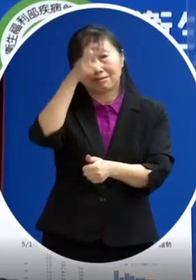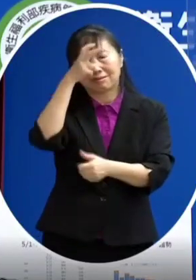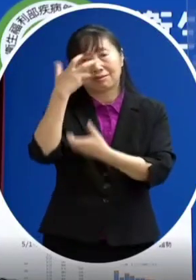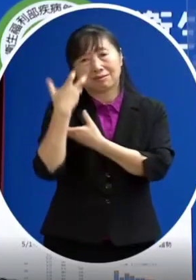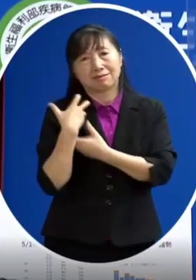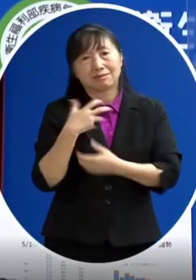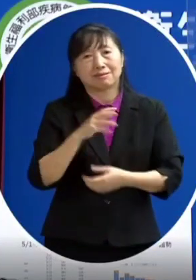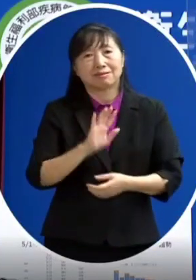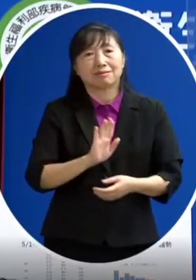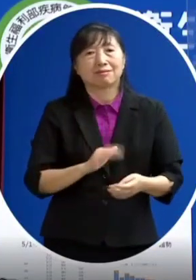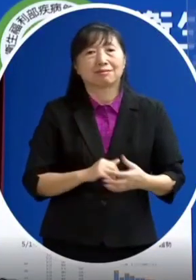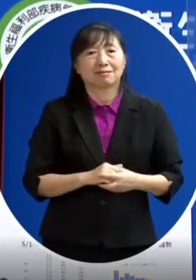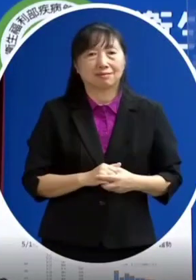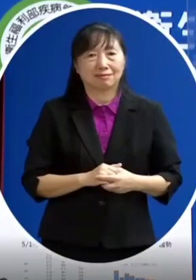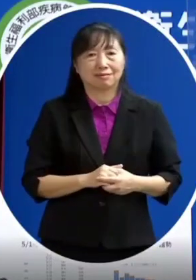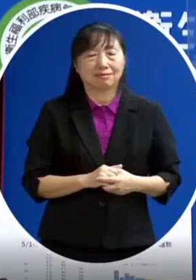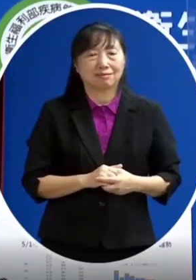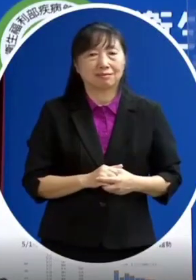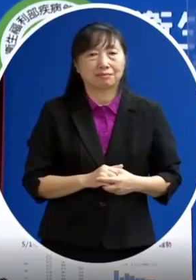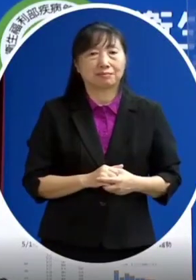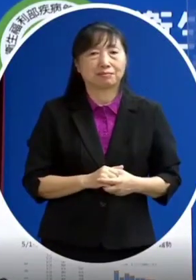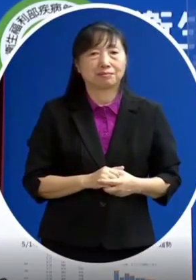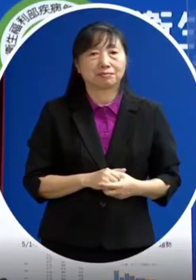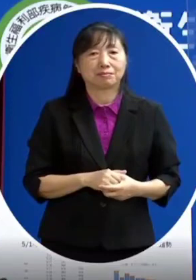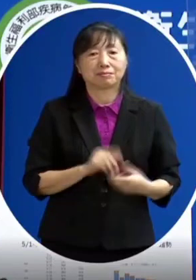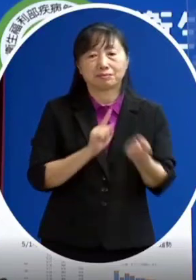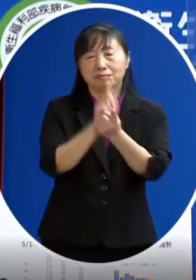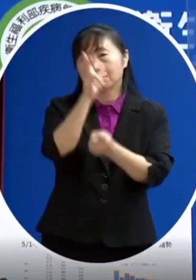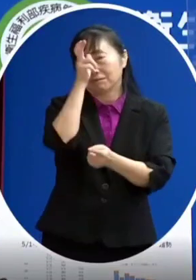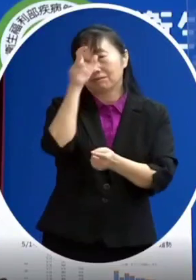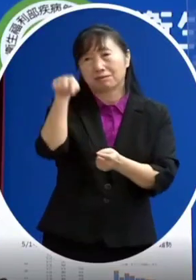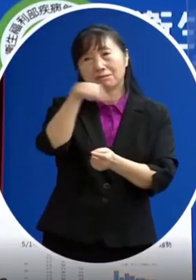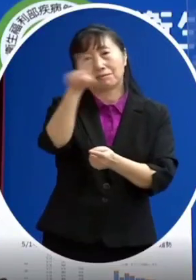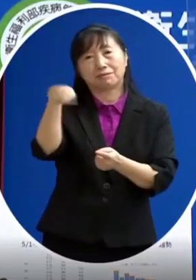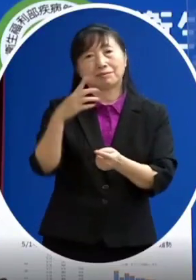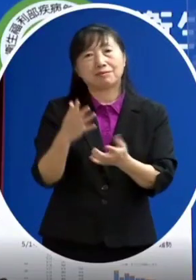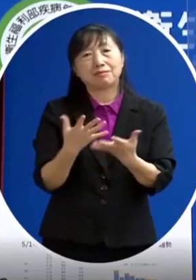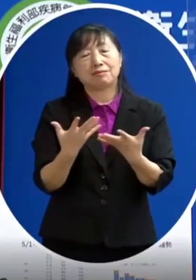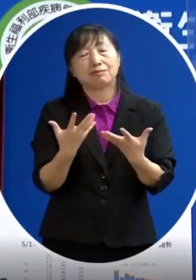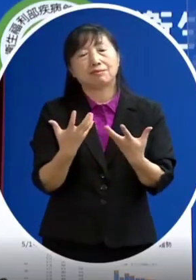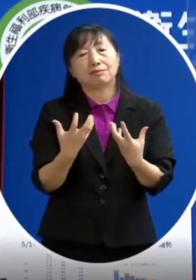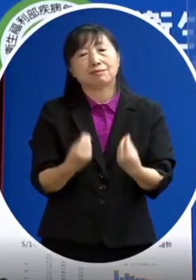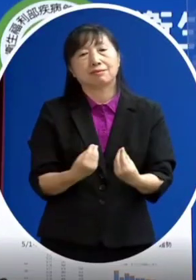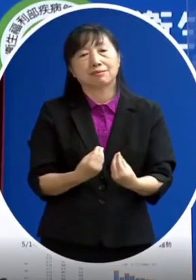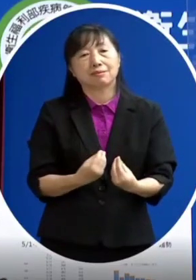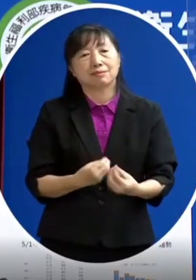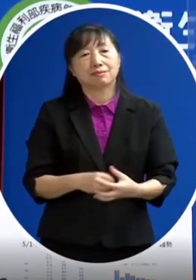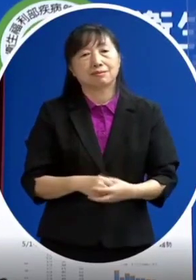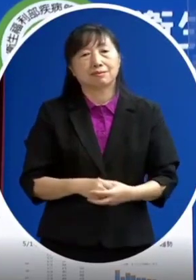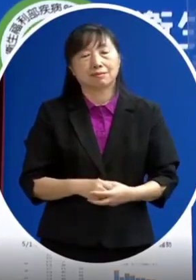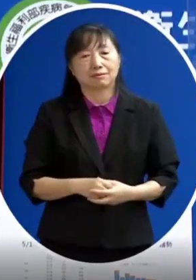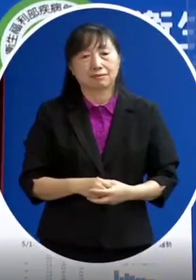呐。那尤其是老警察同仁又染疫，